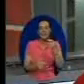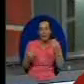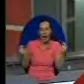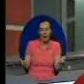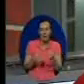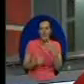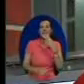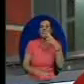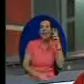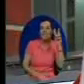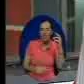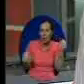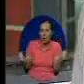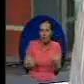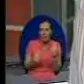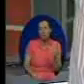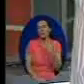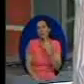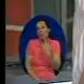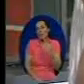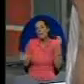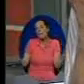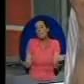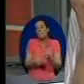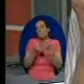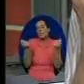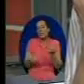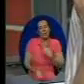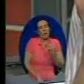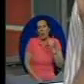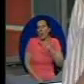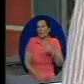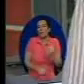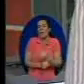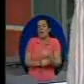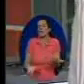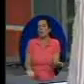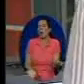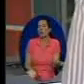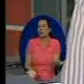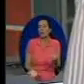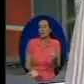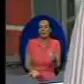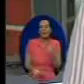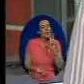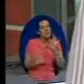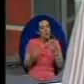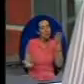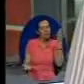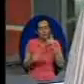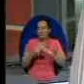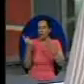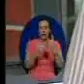ייתנו הבטחות בפרסומת, אז אומרים, פרסומת זה לא מחייב מבחינה חוזית. אז יש כאן אי שוויון.